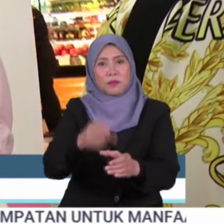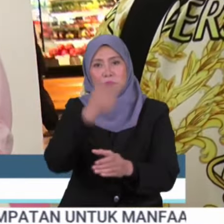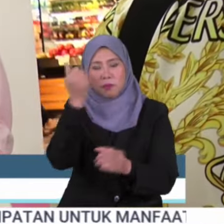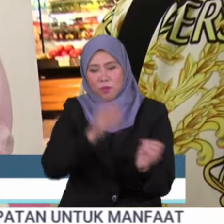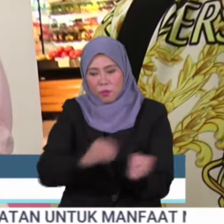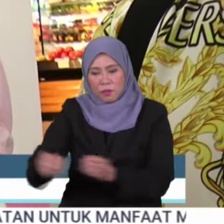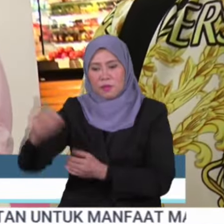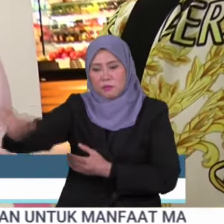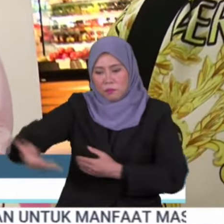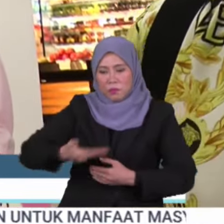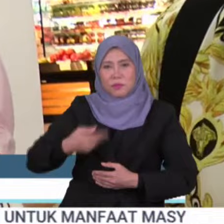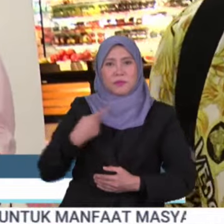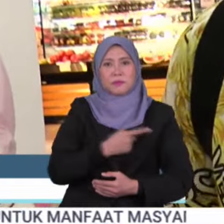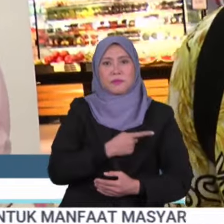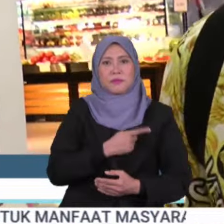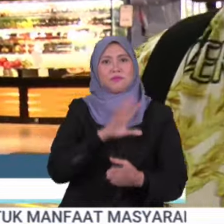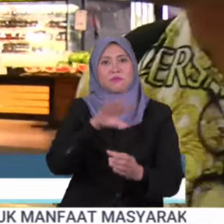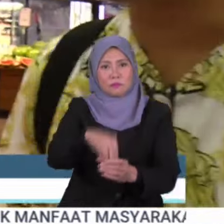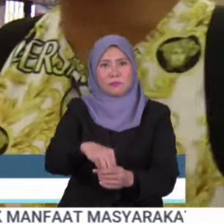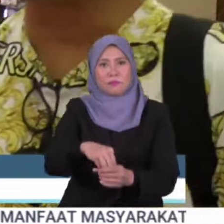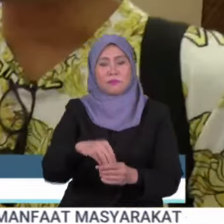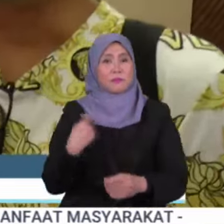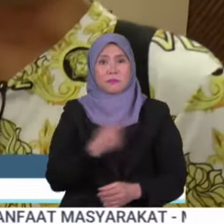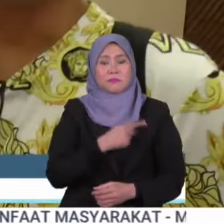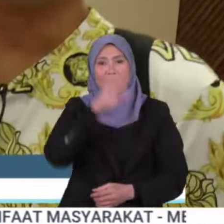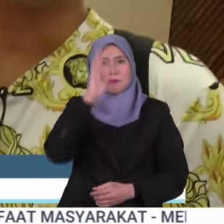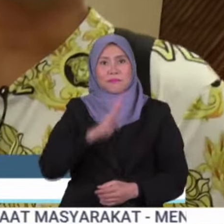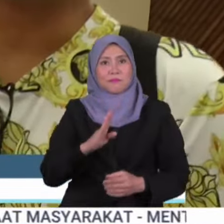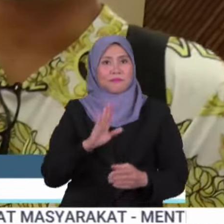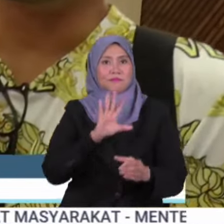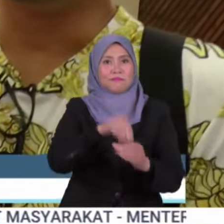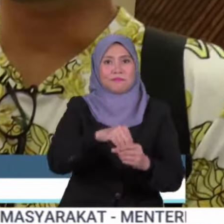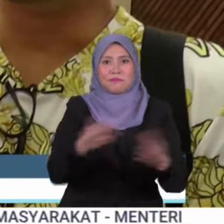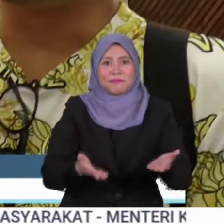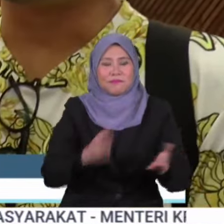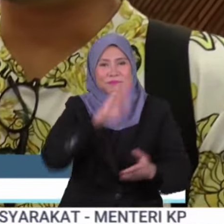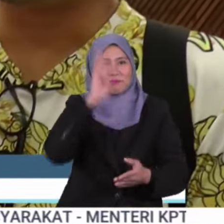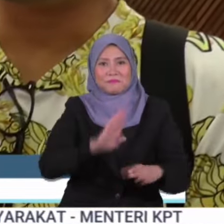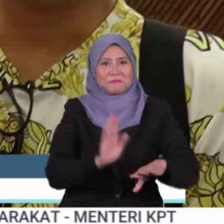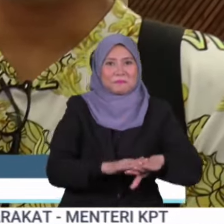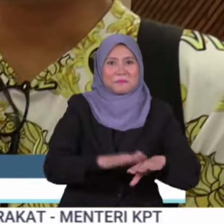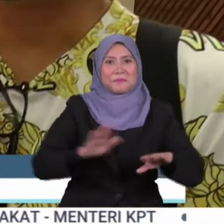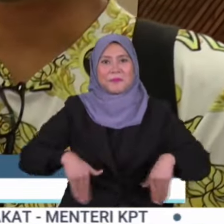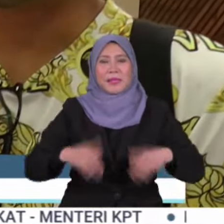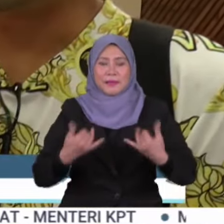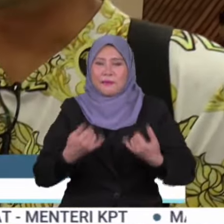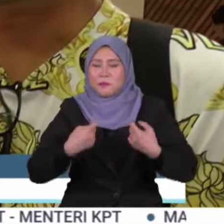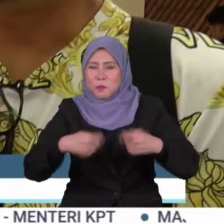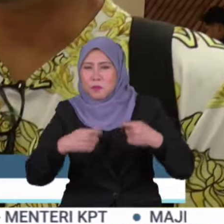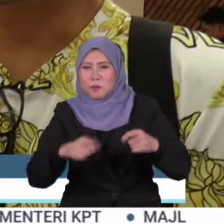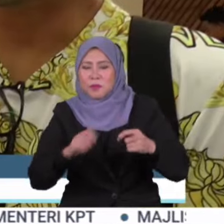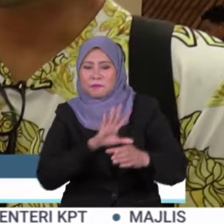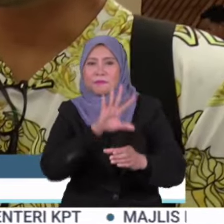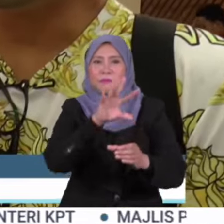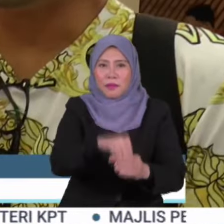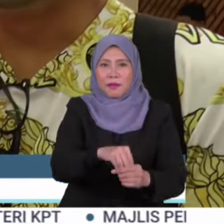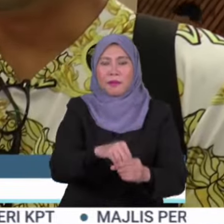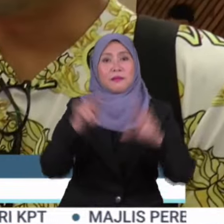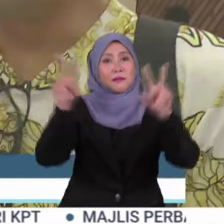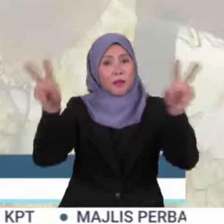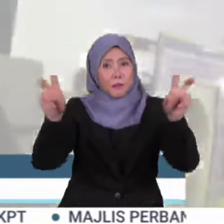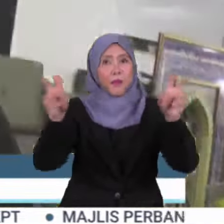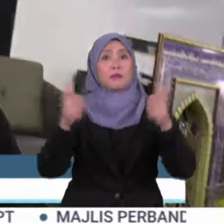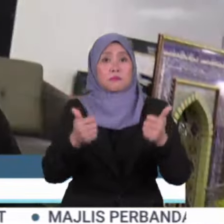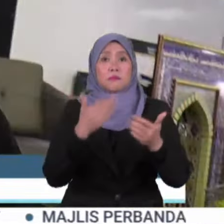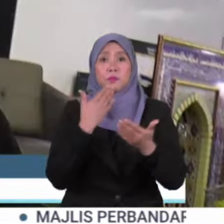organizer yang jemput. Kita tak pernah sini juga. Kita tak pernah cuba dekat sini. Jadi kita orang cubalah dekat sini dan dia punya tema